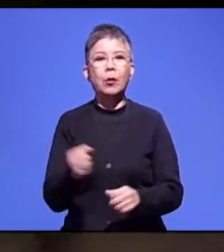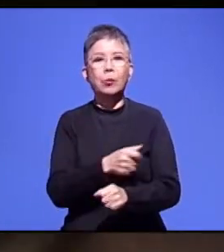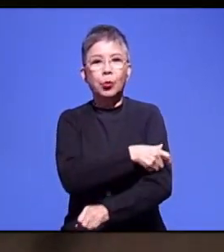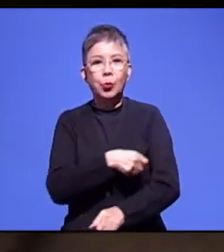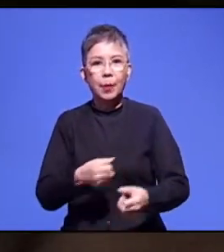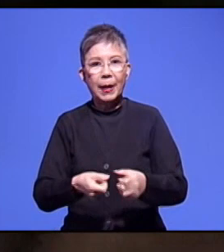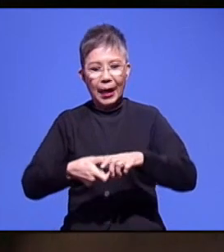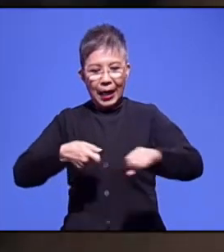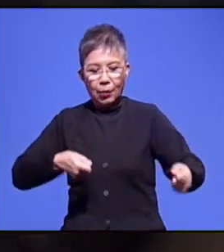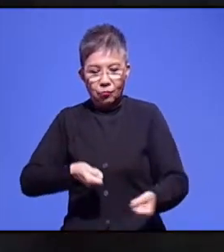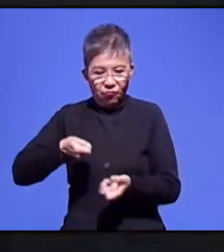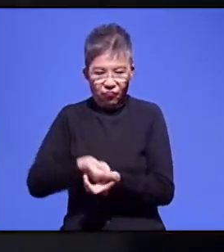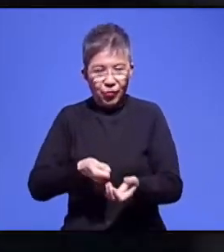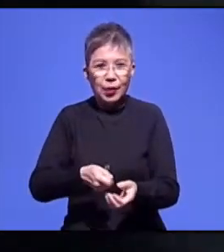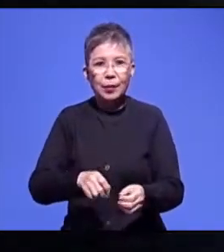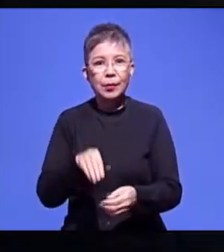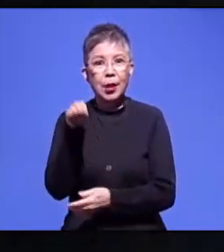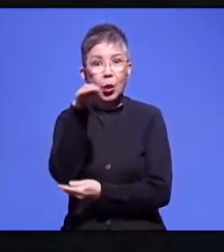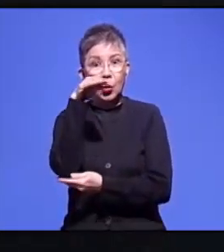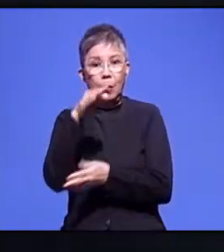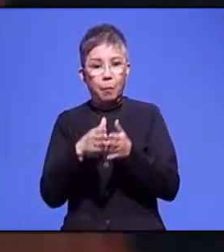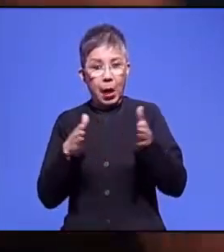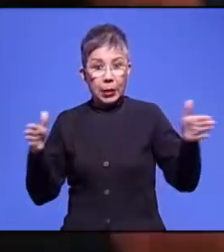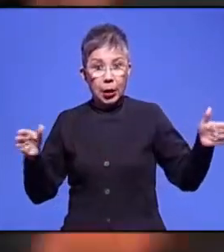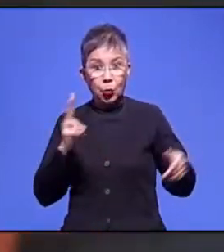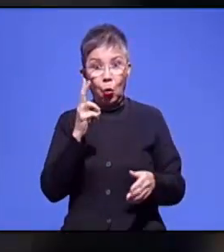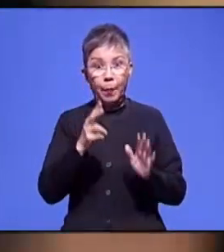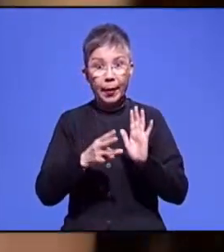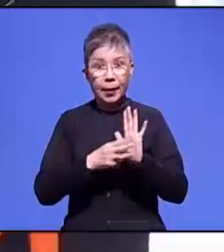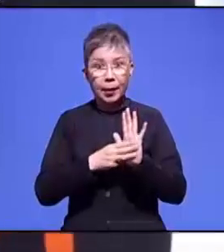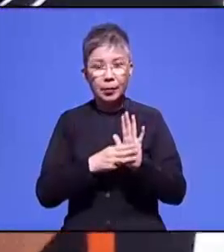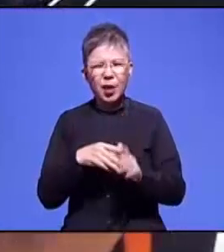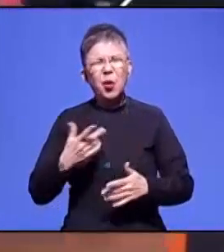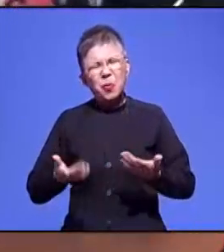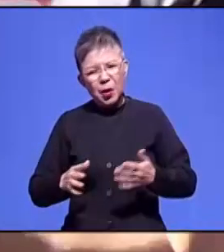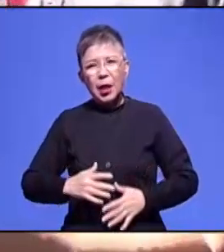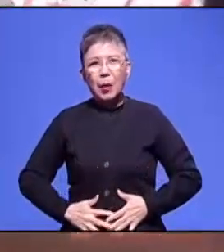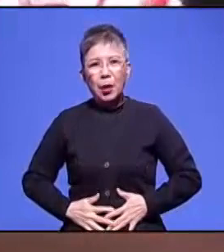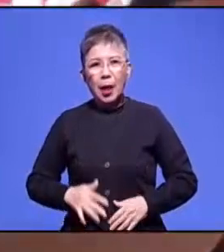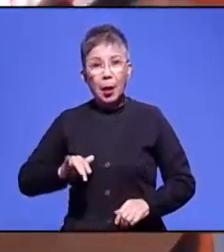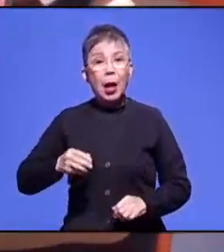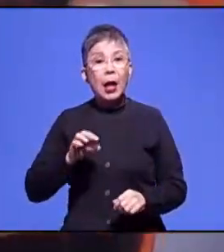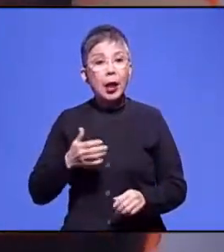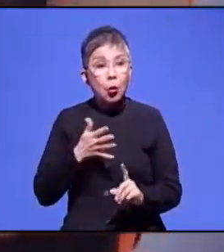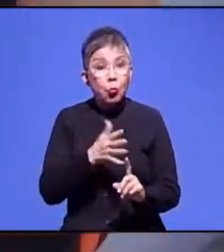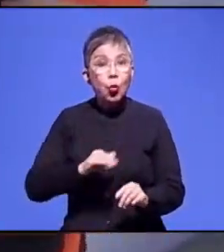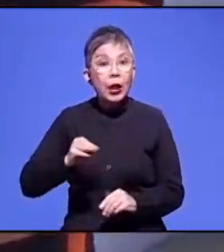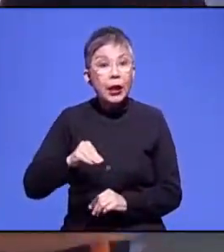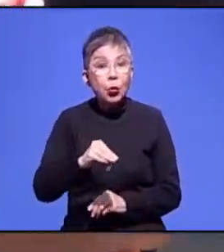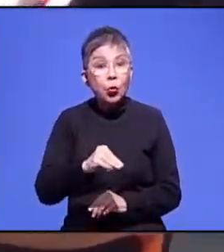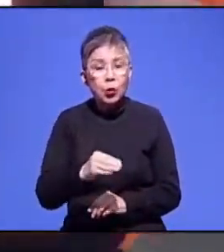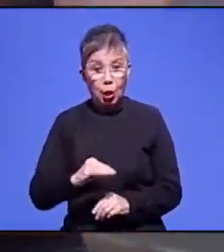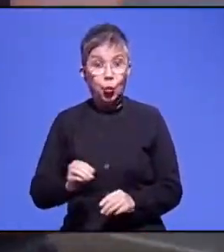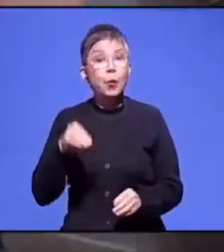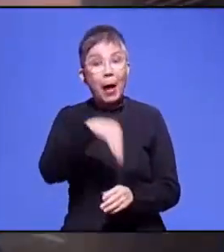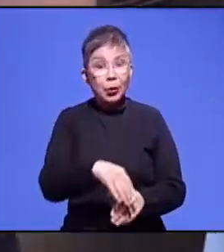petugas menggunakan tongkat. Ular jenis kobra dengan panjang mencapai 2 meter ini diduga kelaparan dan memburu tikus hingga